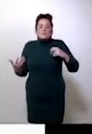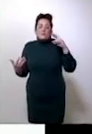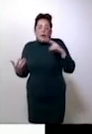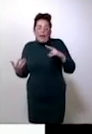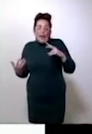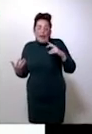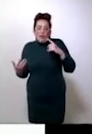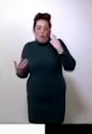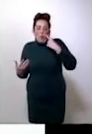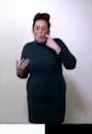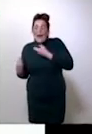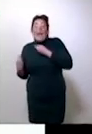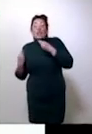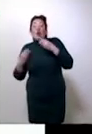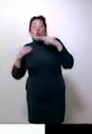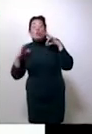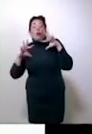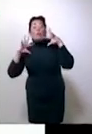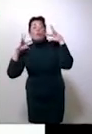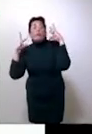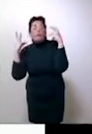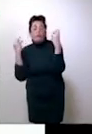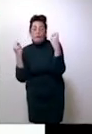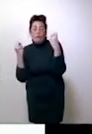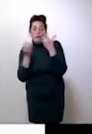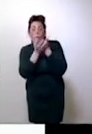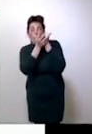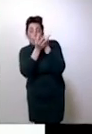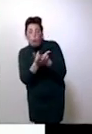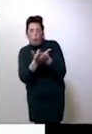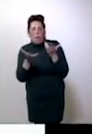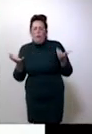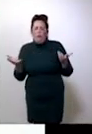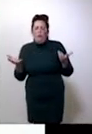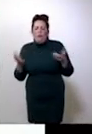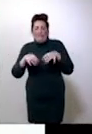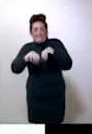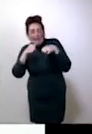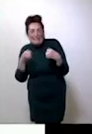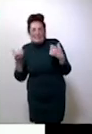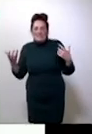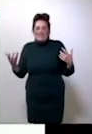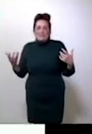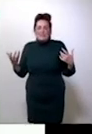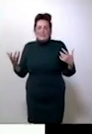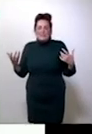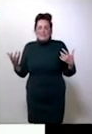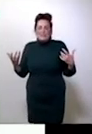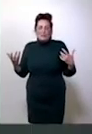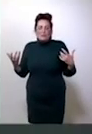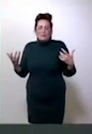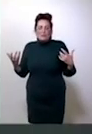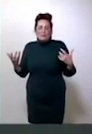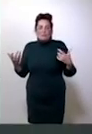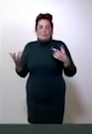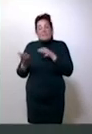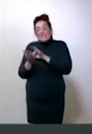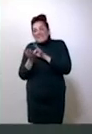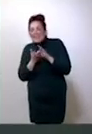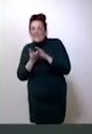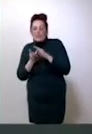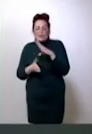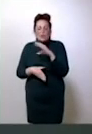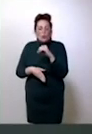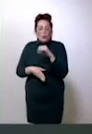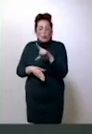boulet climatique. Et on se rappelle aussi qu'au niveau national, un des objectifs de la stratégie bas carbone